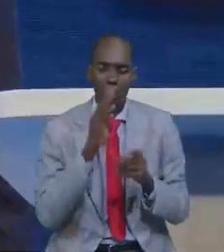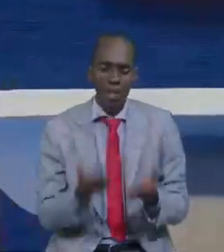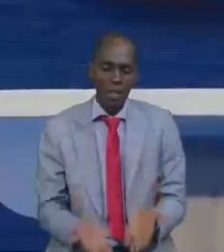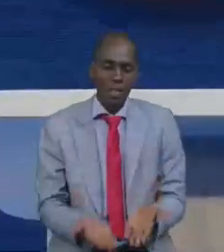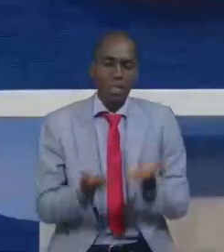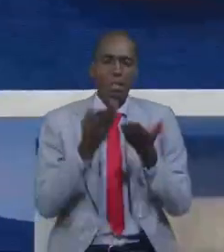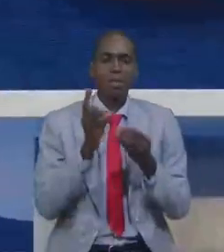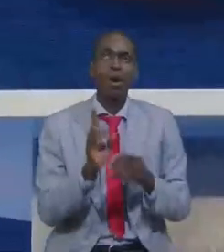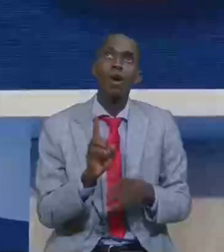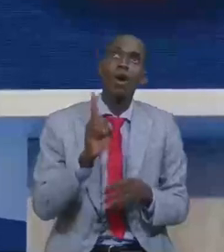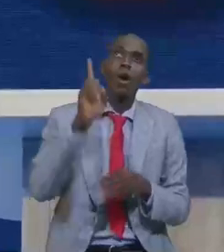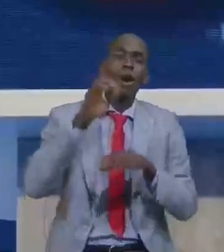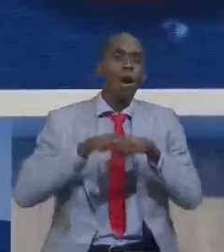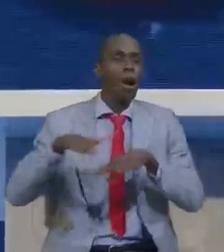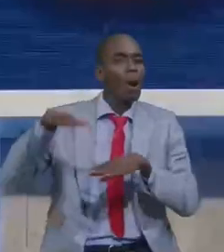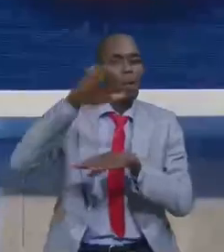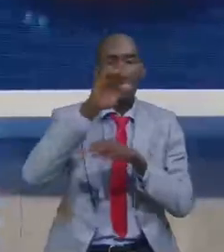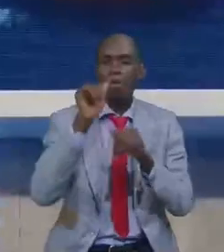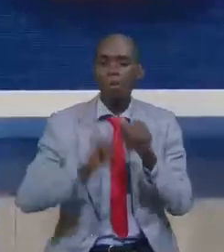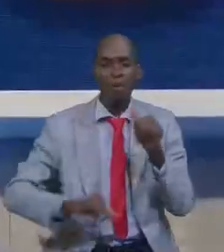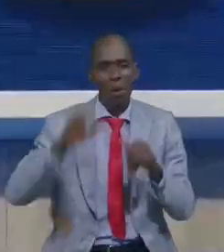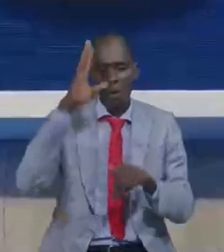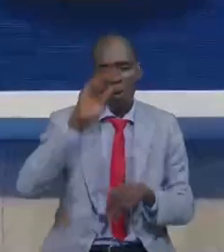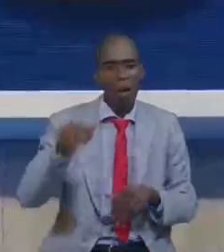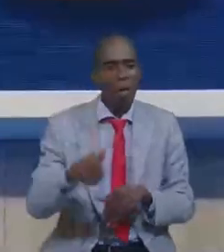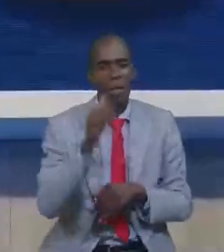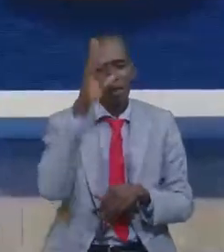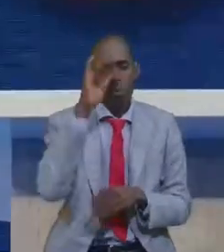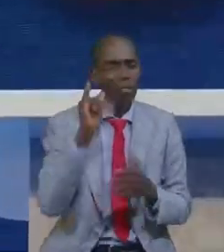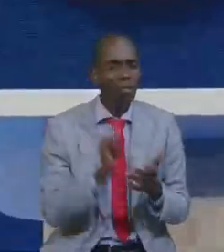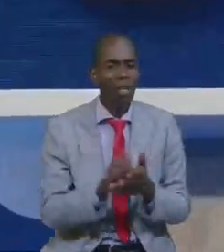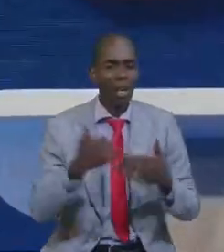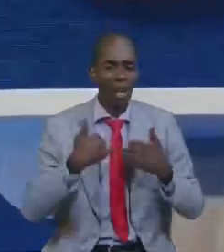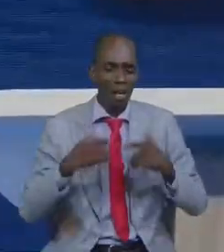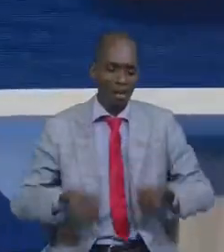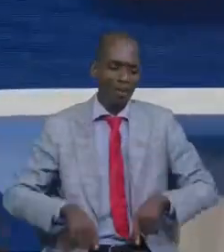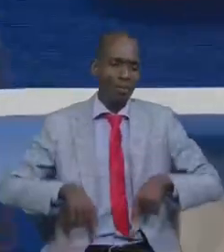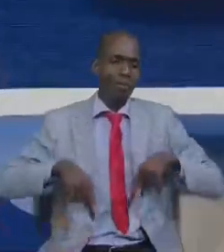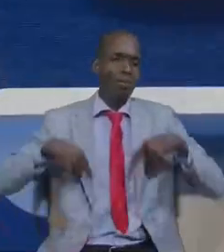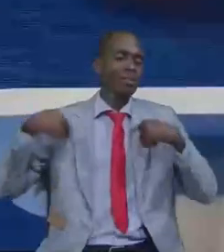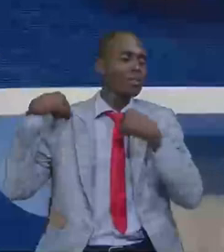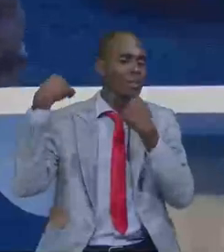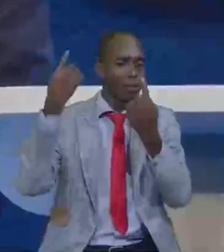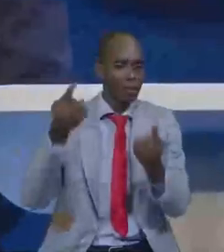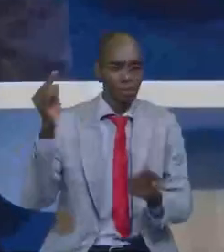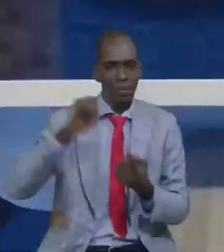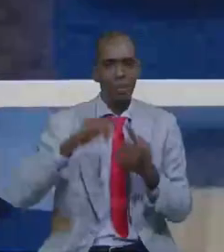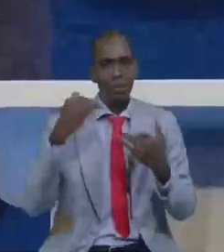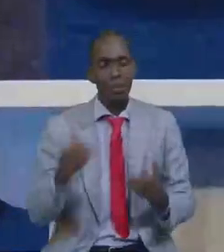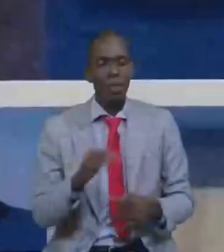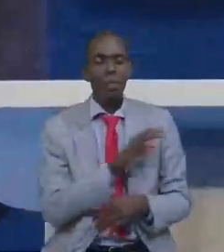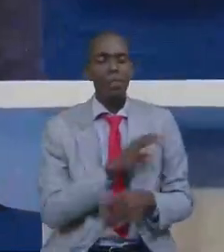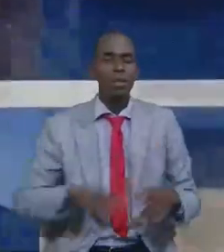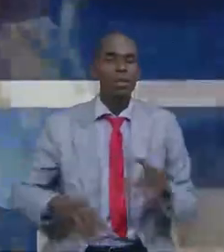au-dessus de tout homme qui ait jamais vécu sur la face de la terre, plus élevé,